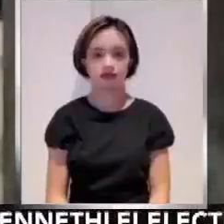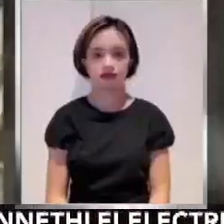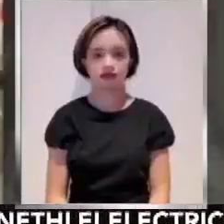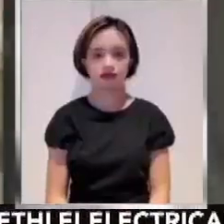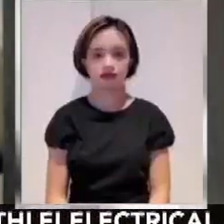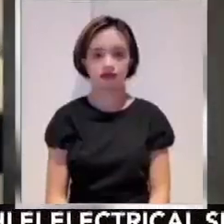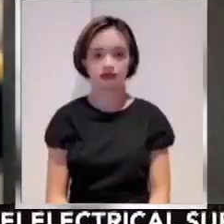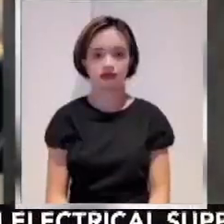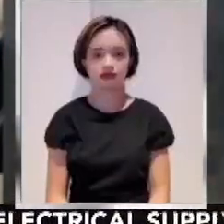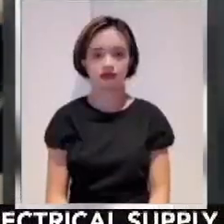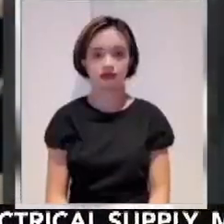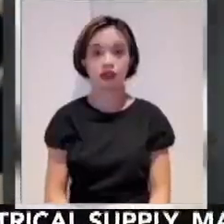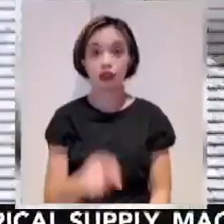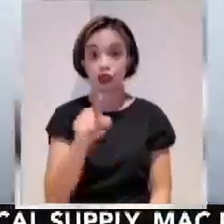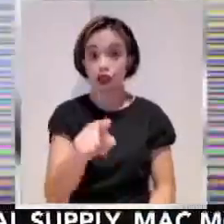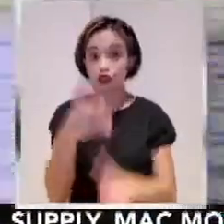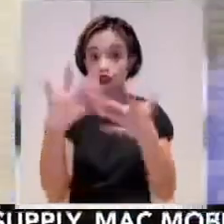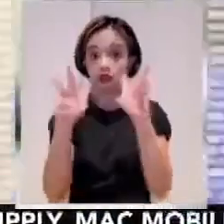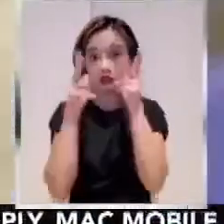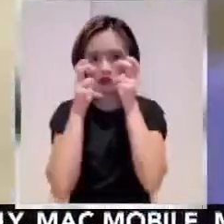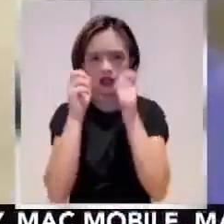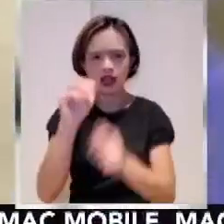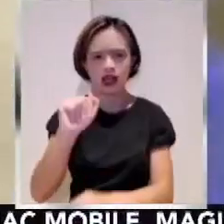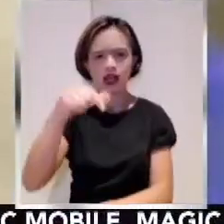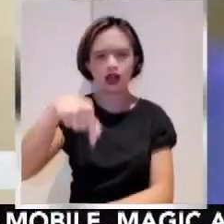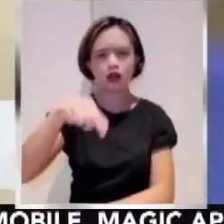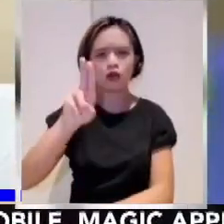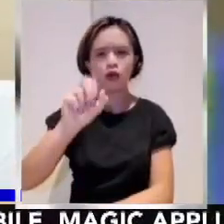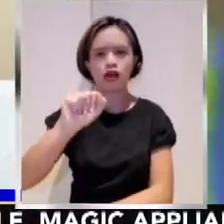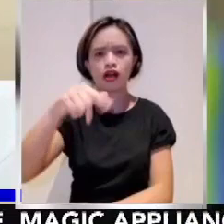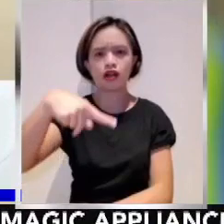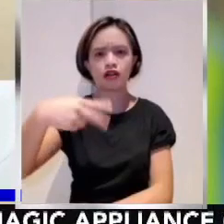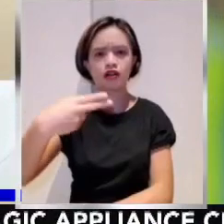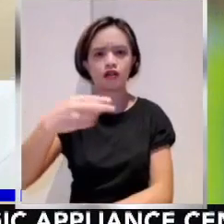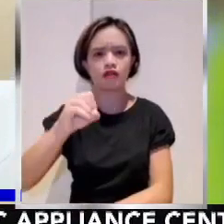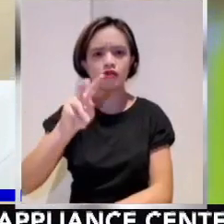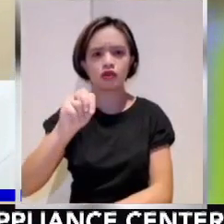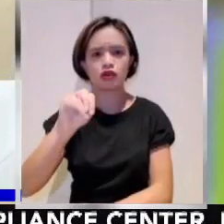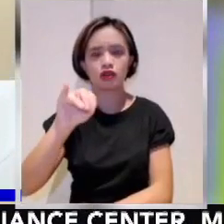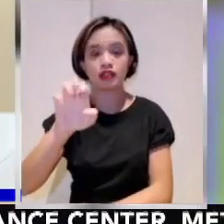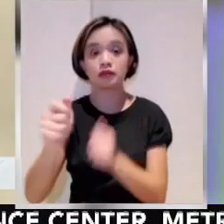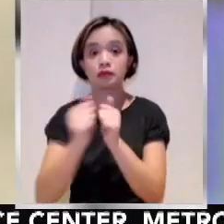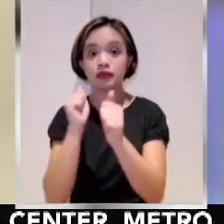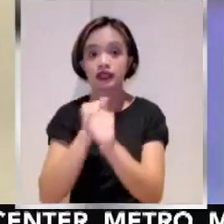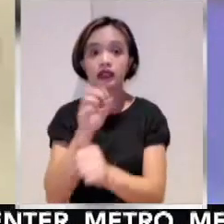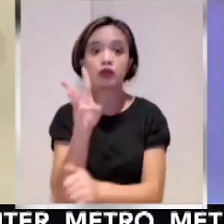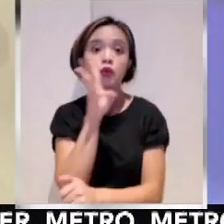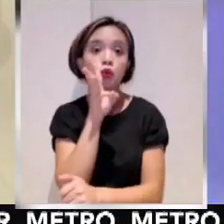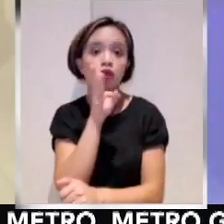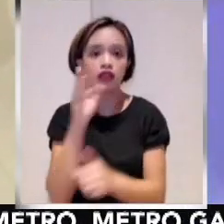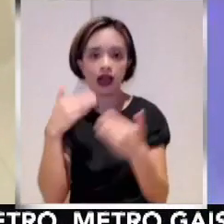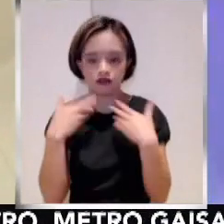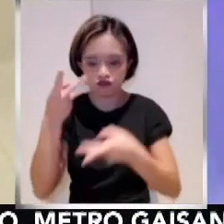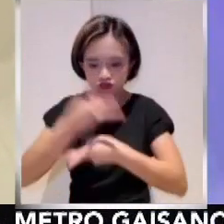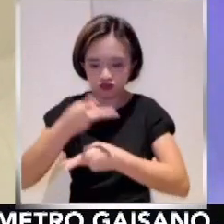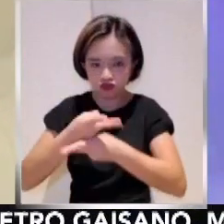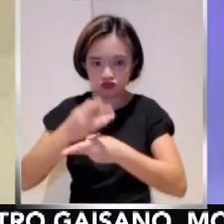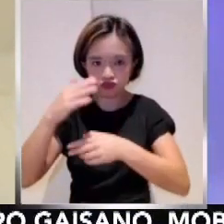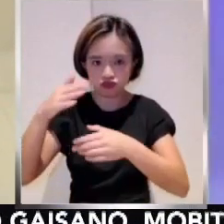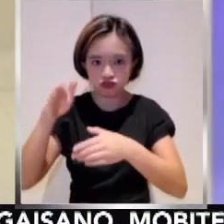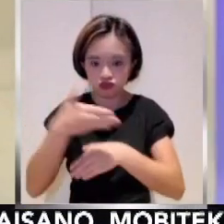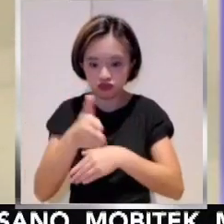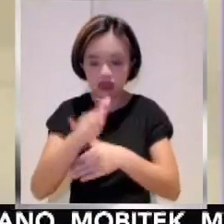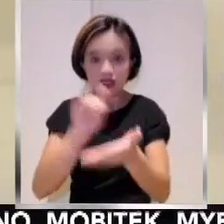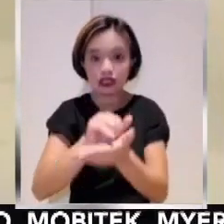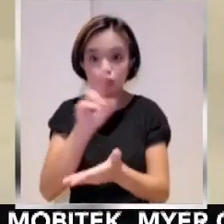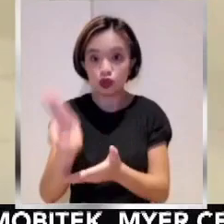Narinig nyo na ba ang aquaponics? Sa sistemang ito, ang tubig kung saan may pinalalaking isda ang siya ring ginagamit sa